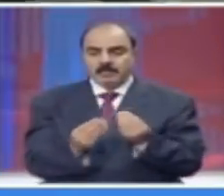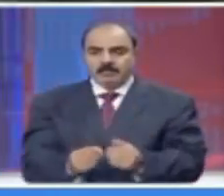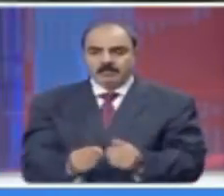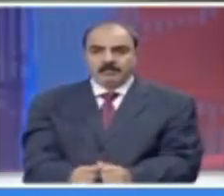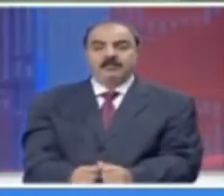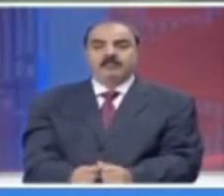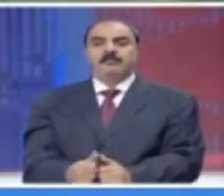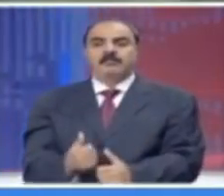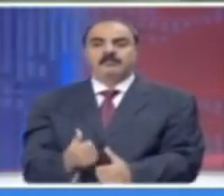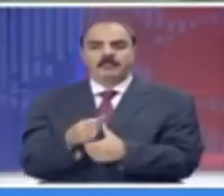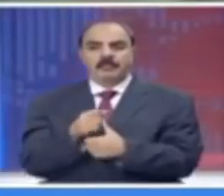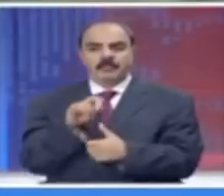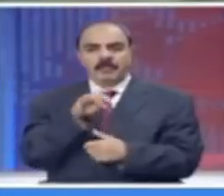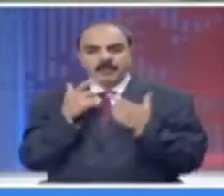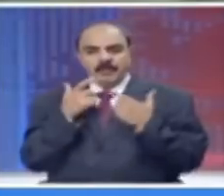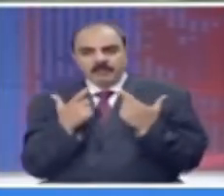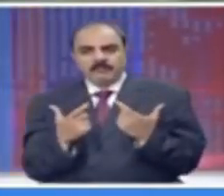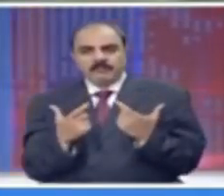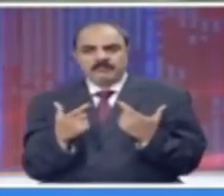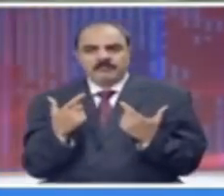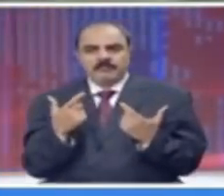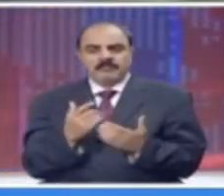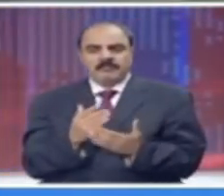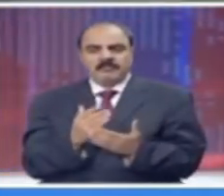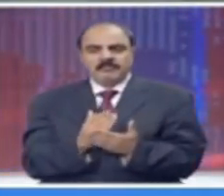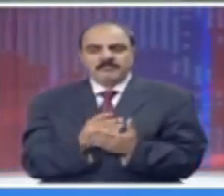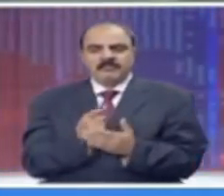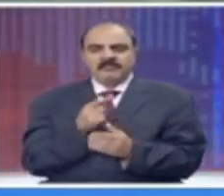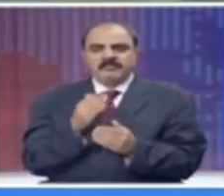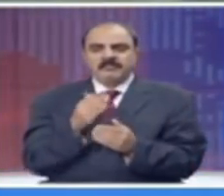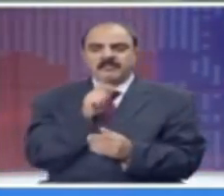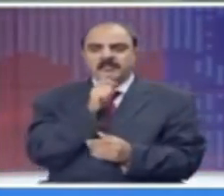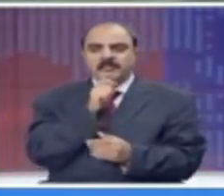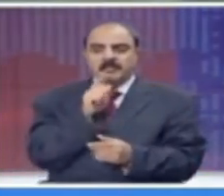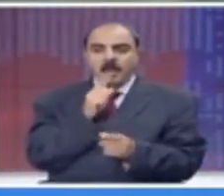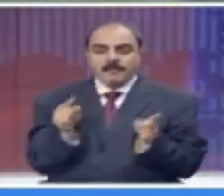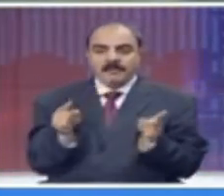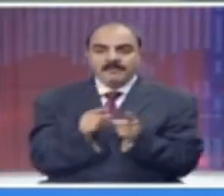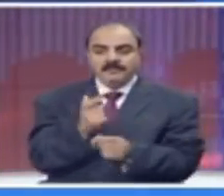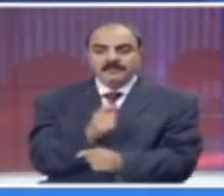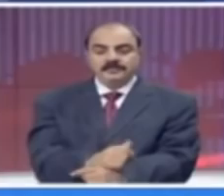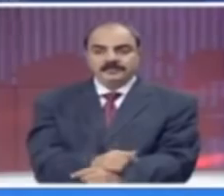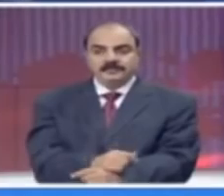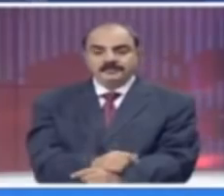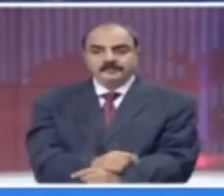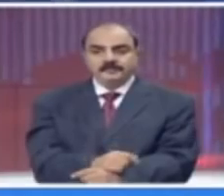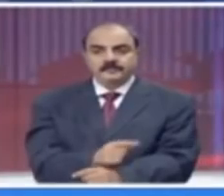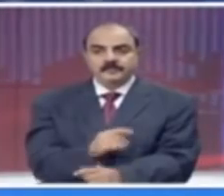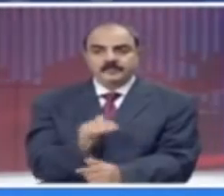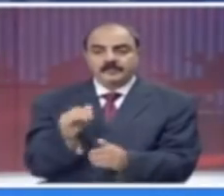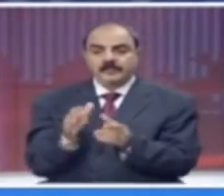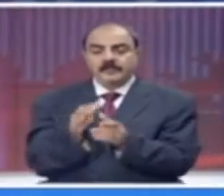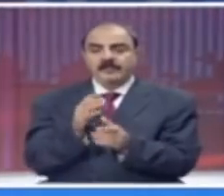بنسلفانيا. يبقى الترقب والانتظار. سريعا محمد، يعني كيف هي الاستطلاعات